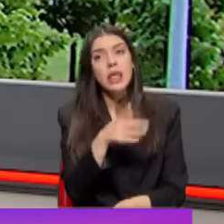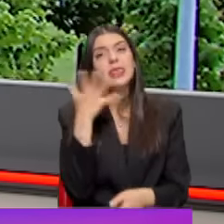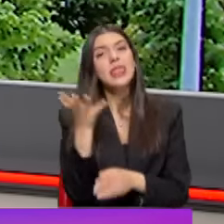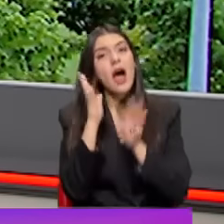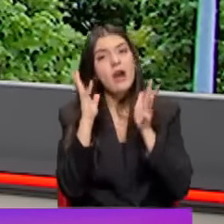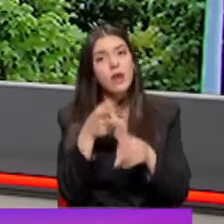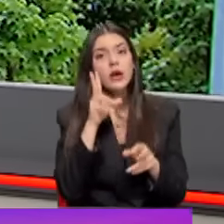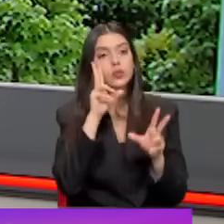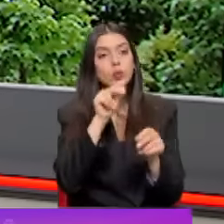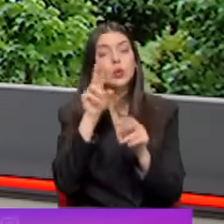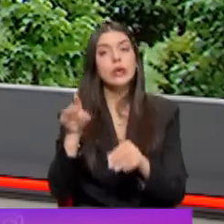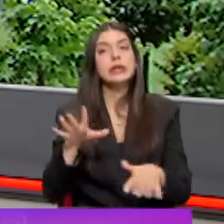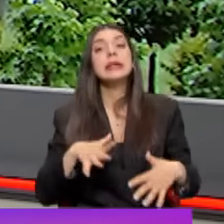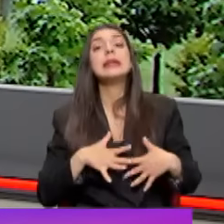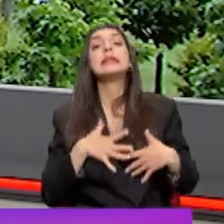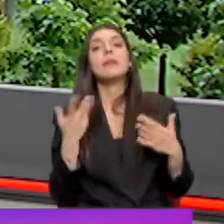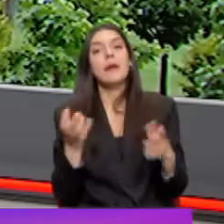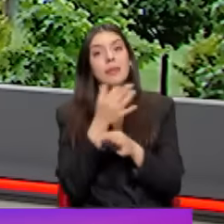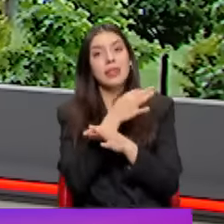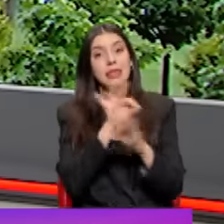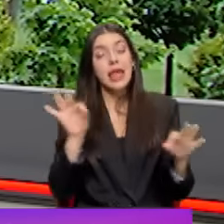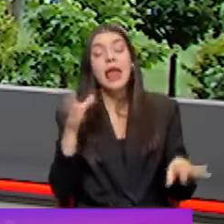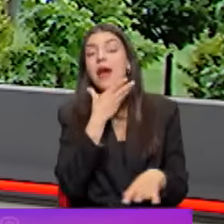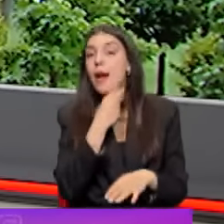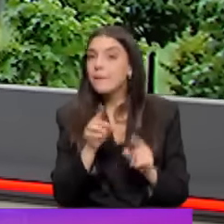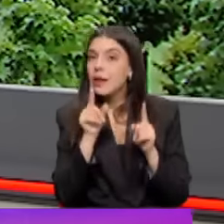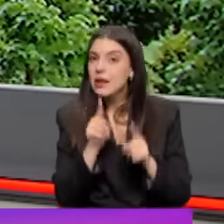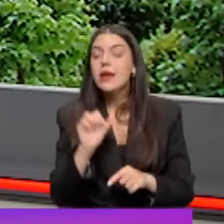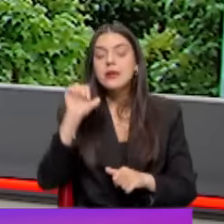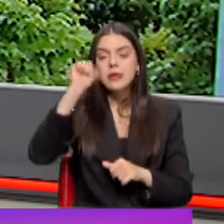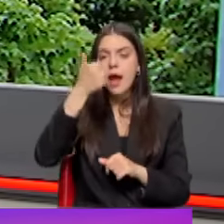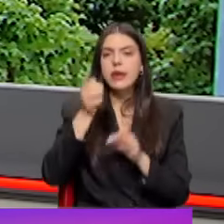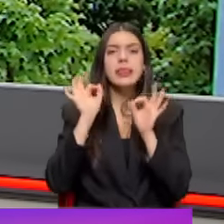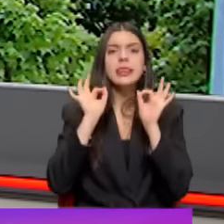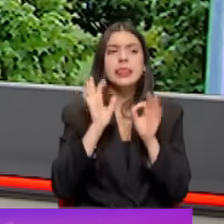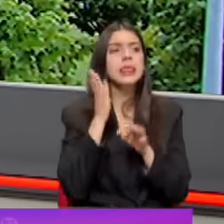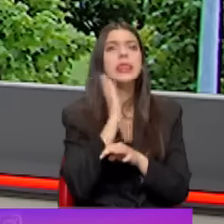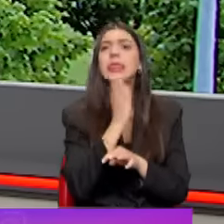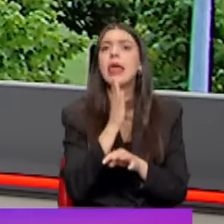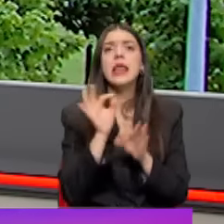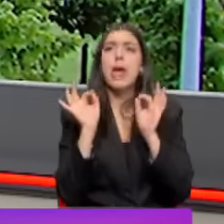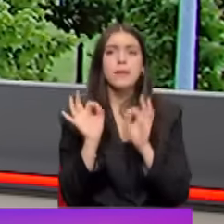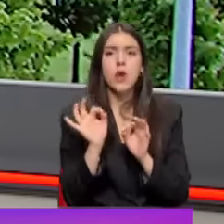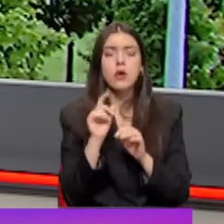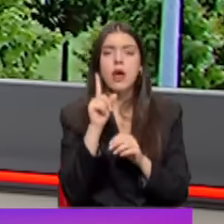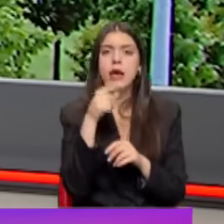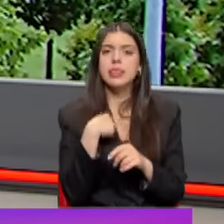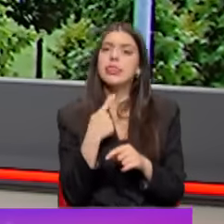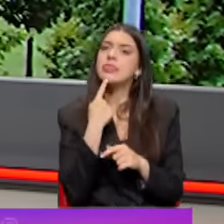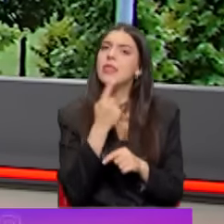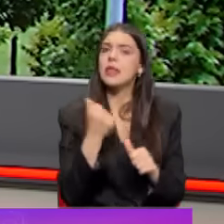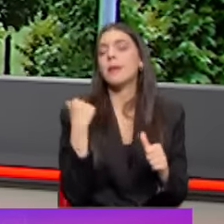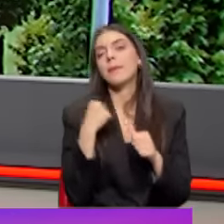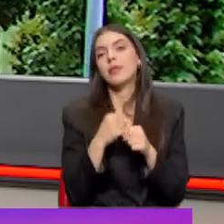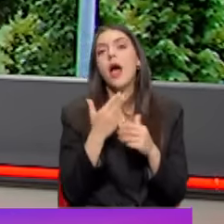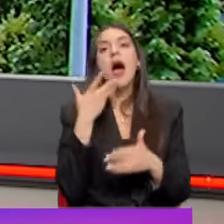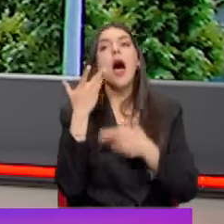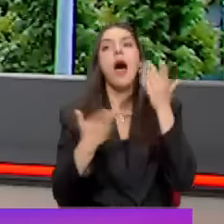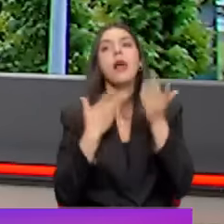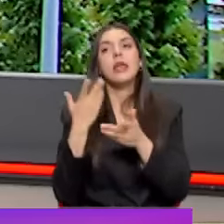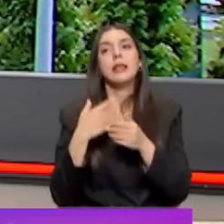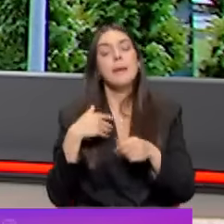uyutulmalı istemediğim değerli emeklilerin yarın nereye böyle sorusuna derdim bir kez daha anlatmaya